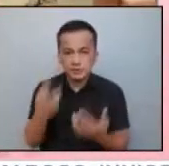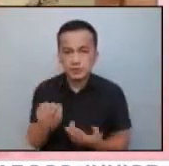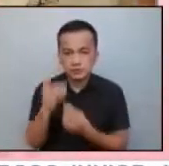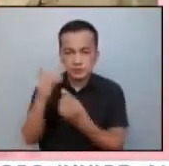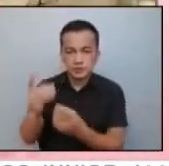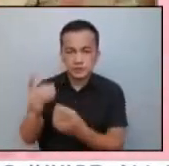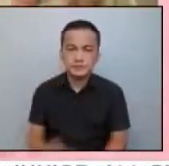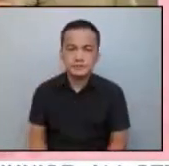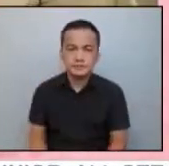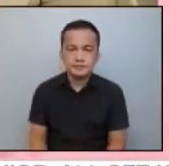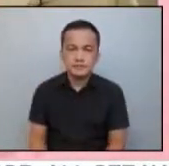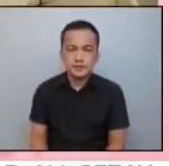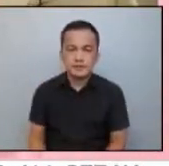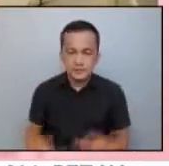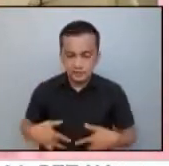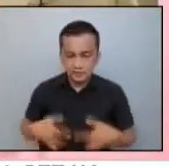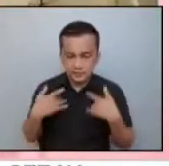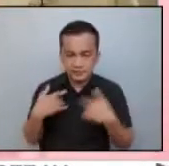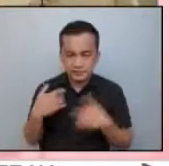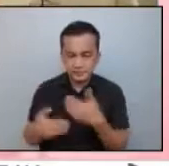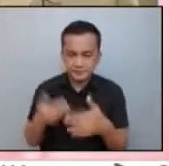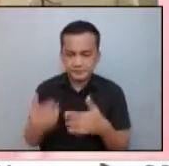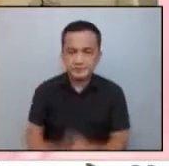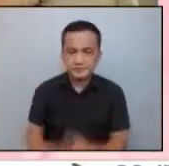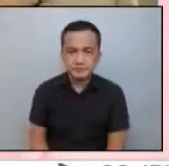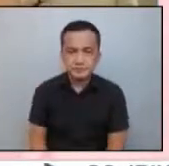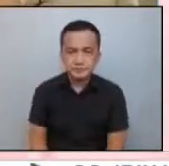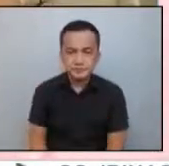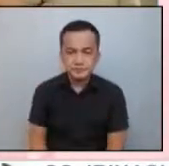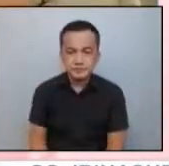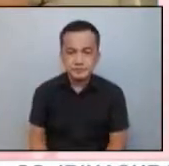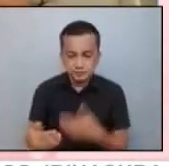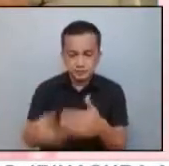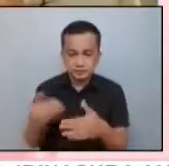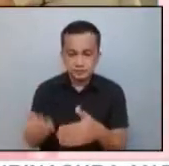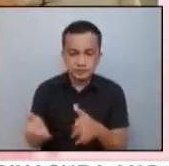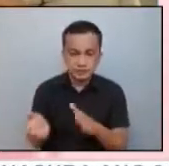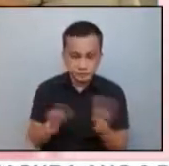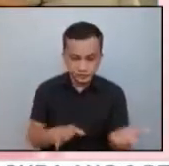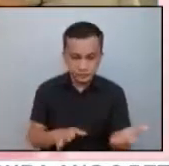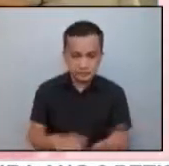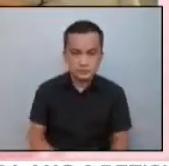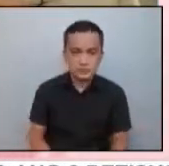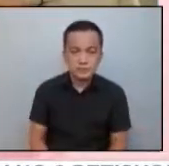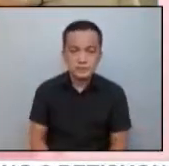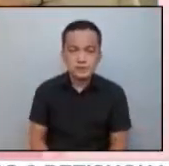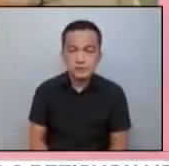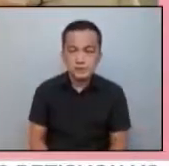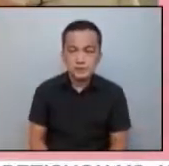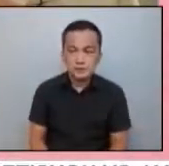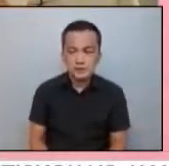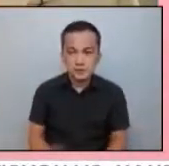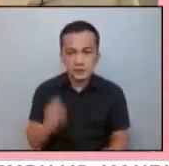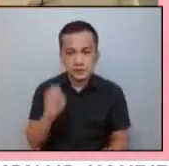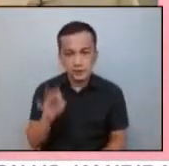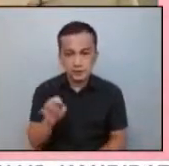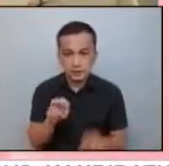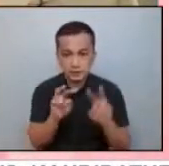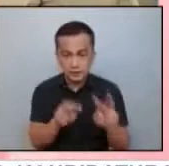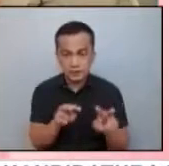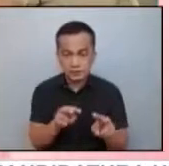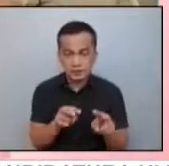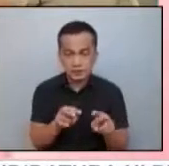sa living, no. Ang proseso naman po sa deceased, no, pag kayo po ay nakita po, no, sa